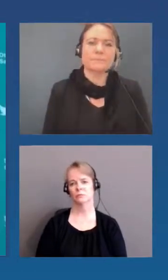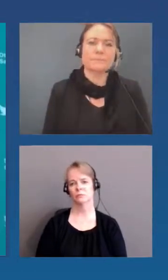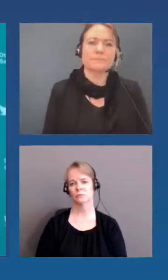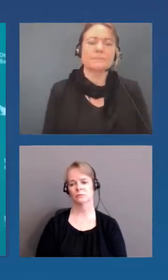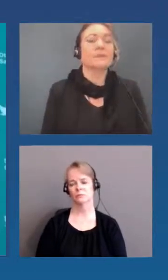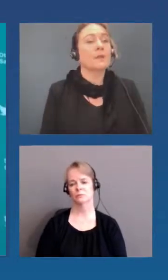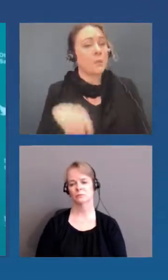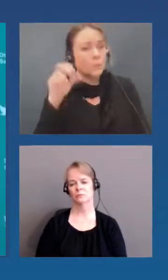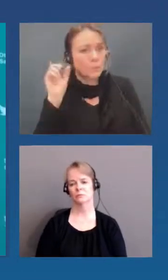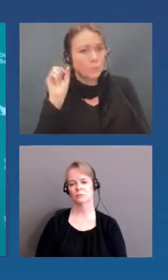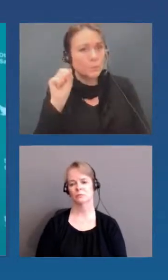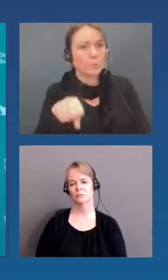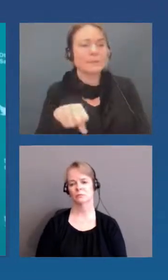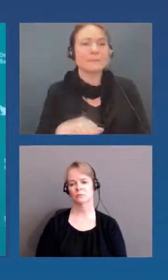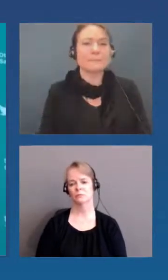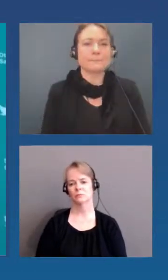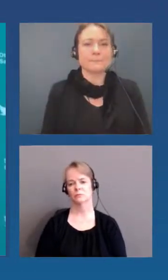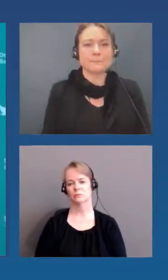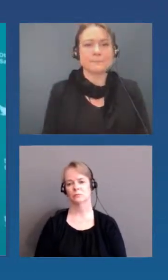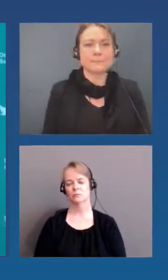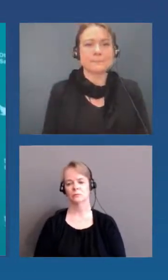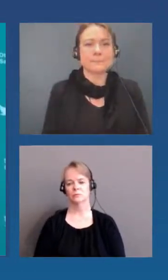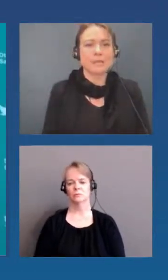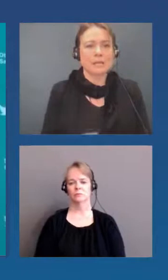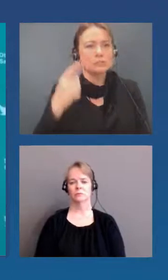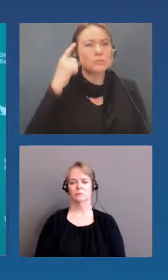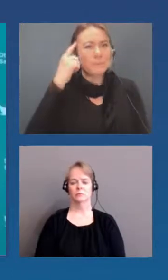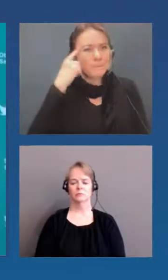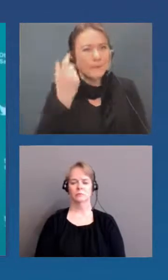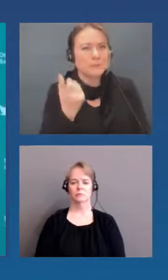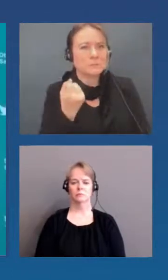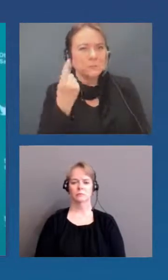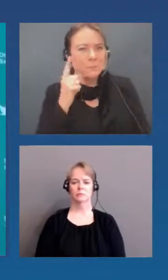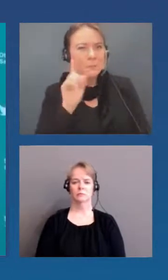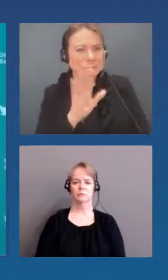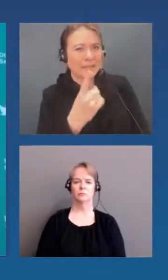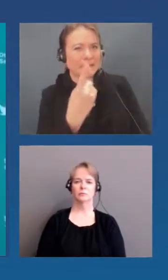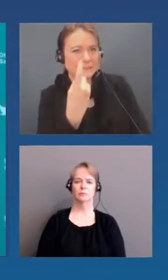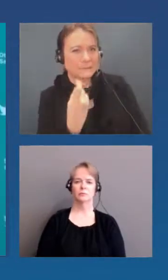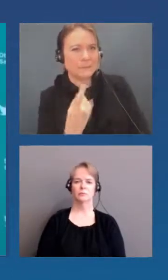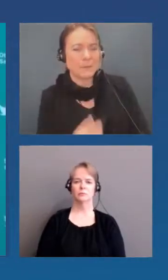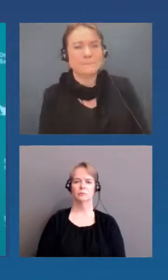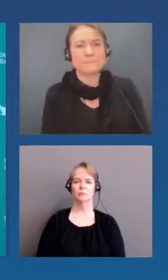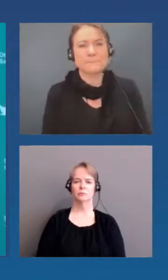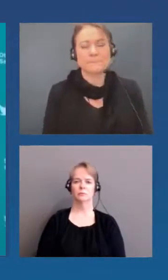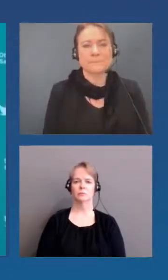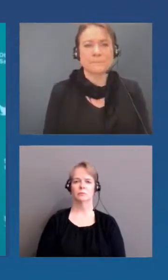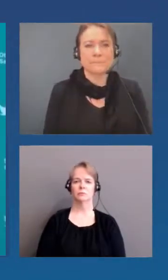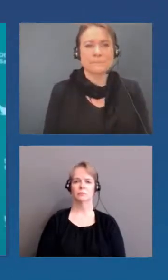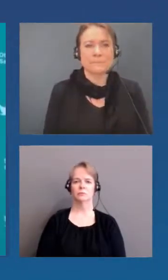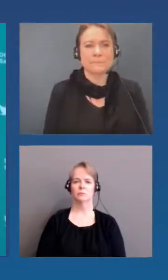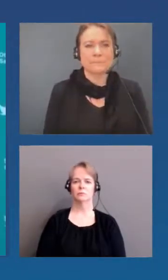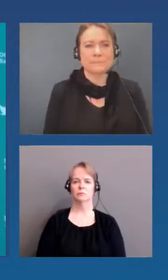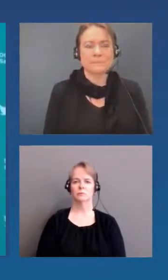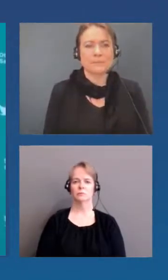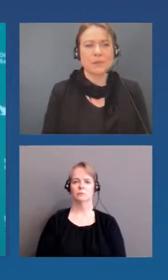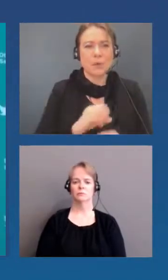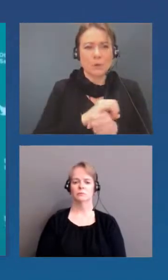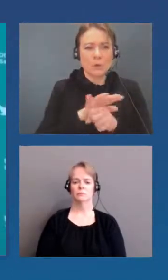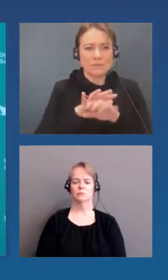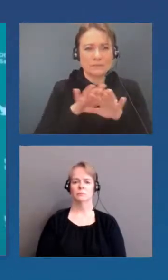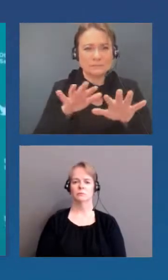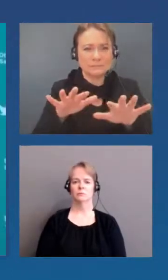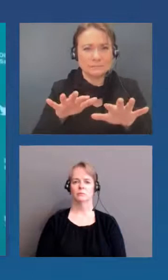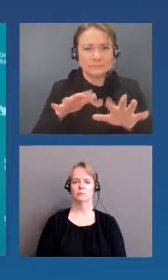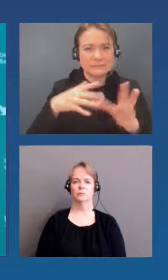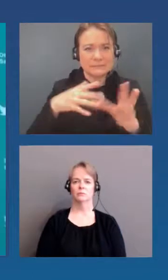Oui, je pense, je comprends votre question. Le racine de la transmission de COVID-19, c'est quand